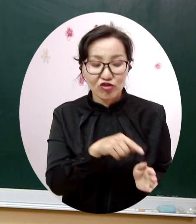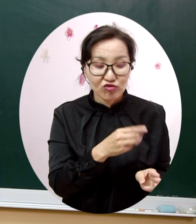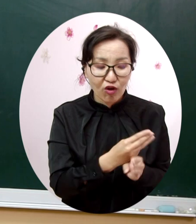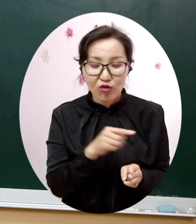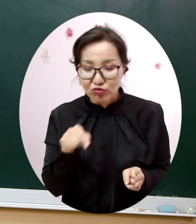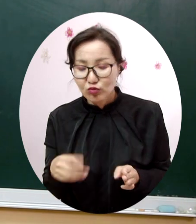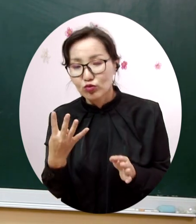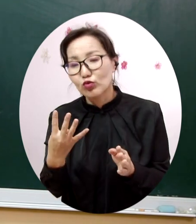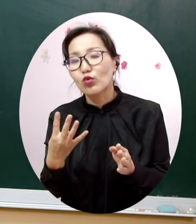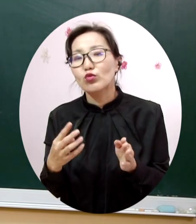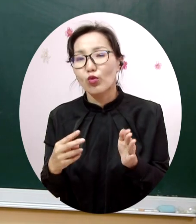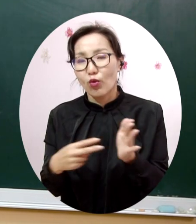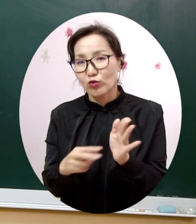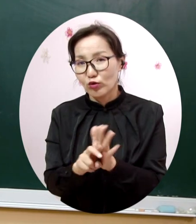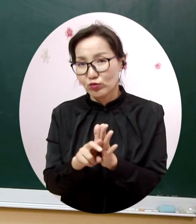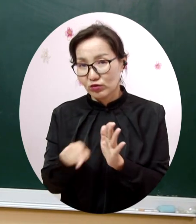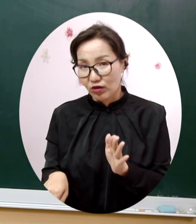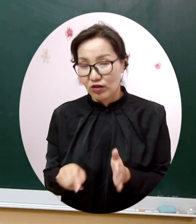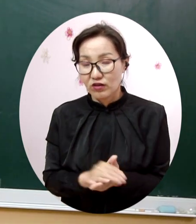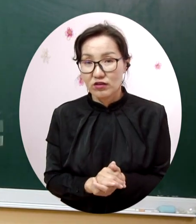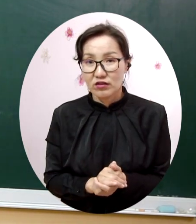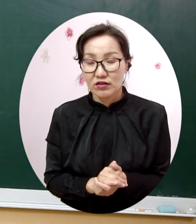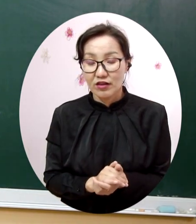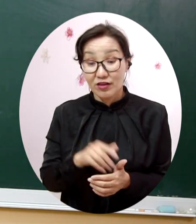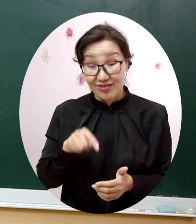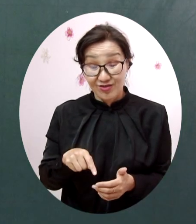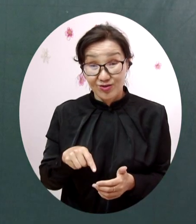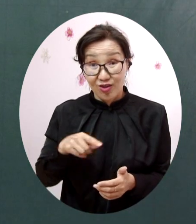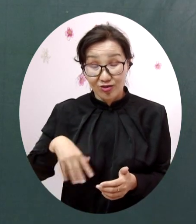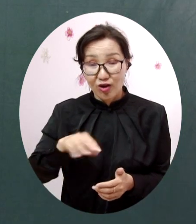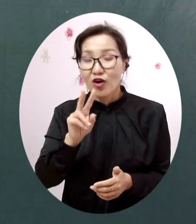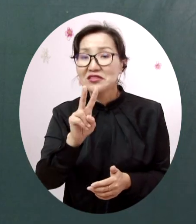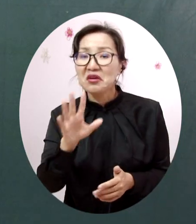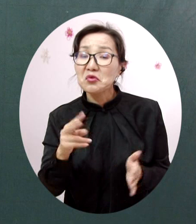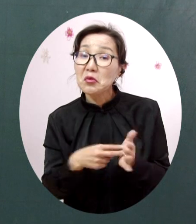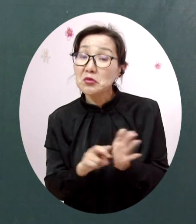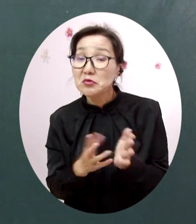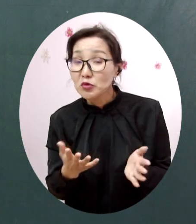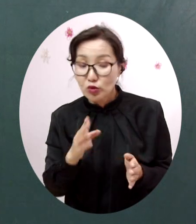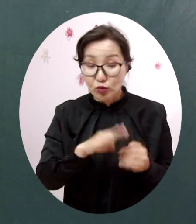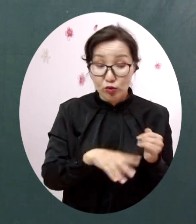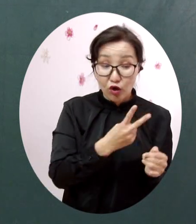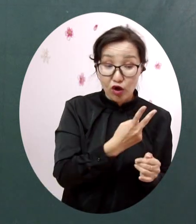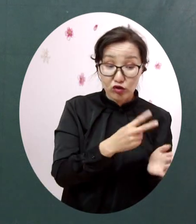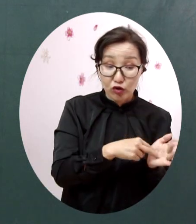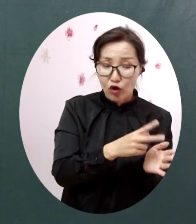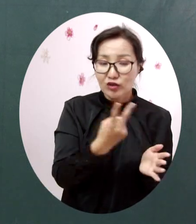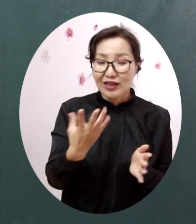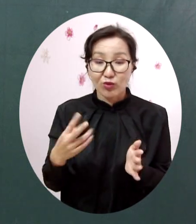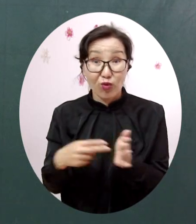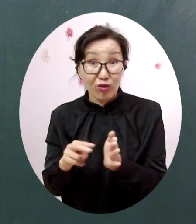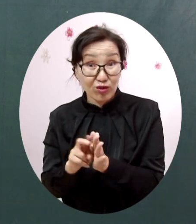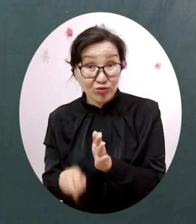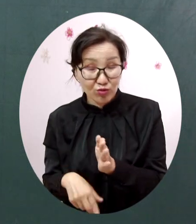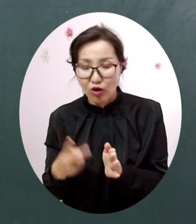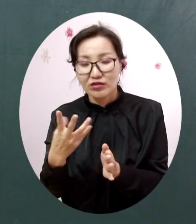4-т хуваагдах нэ. За тэгвэл одоо 25-д. Сүүлийн 2 орн 25-д хуваагдахгүй